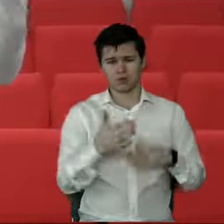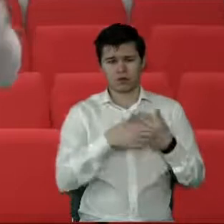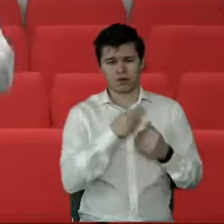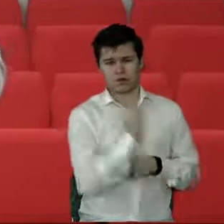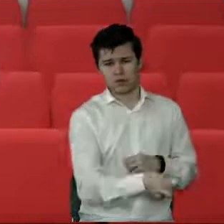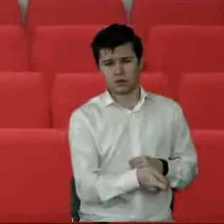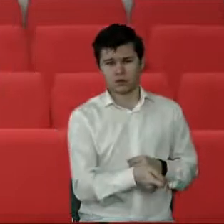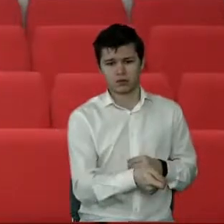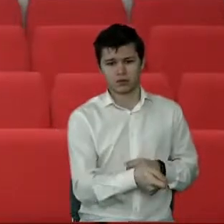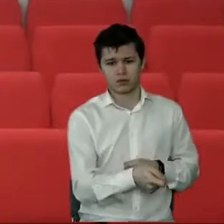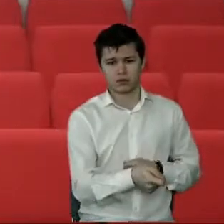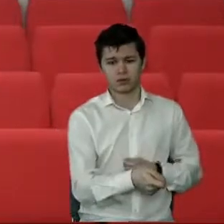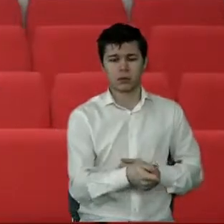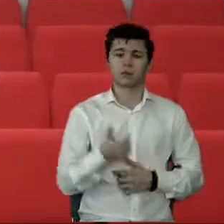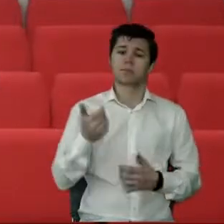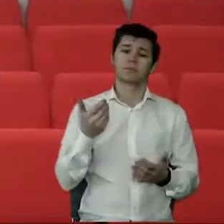рыбка или какой-то там символ